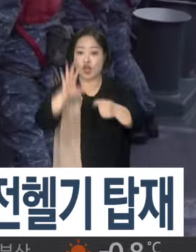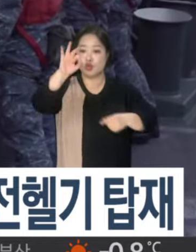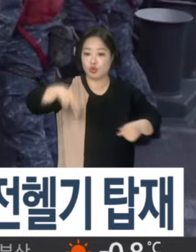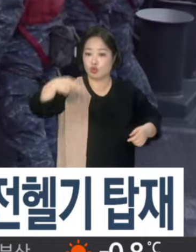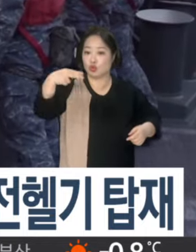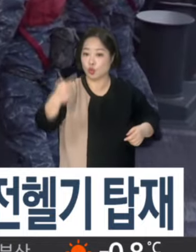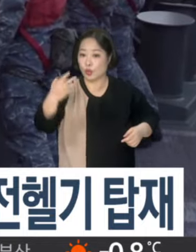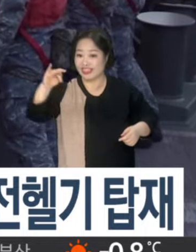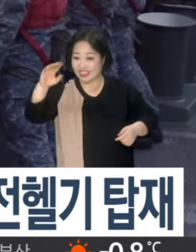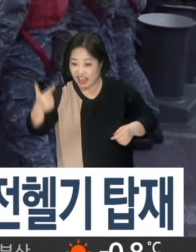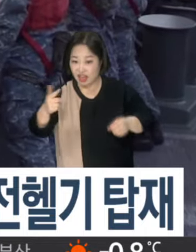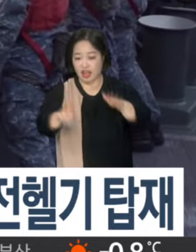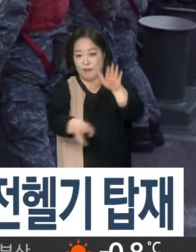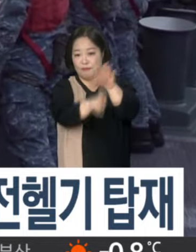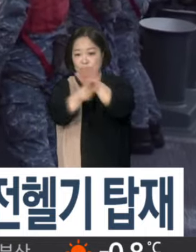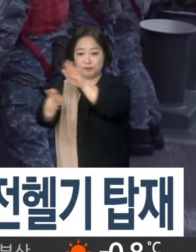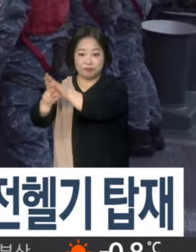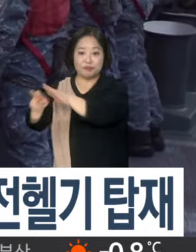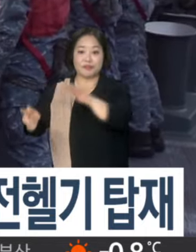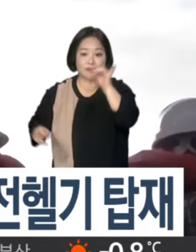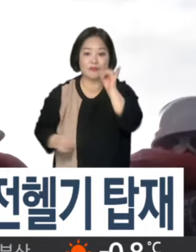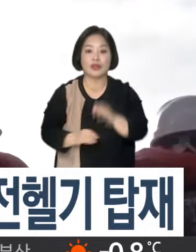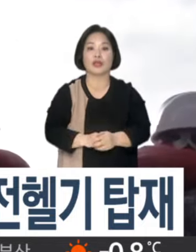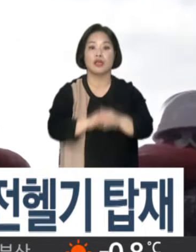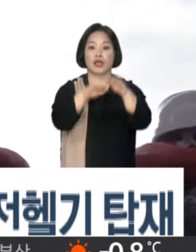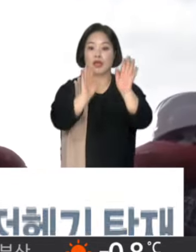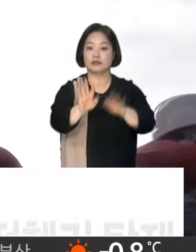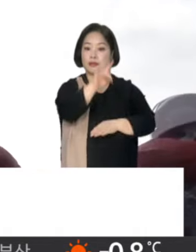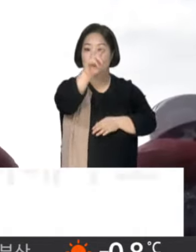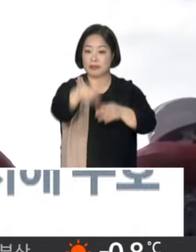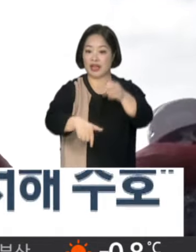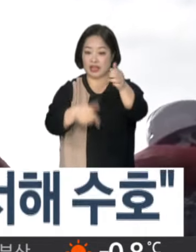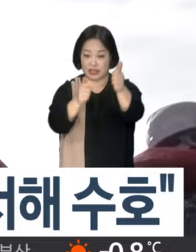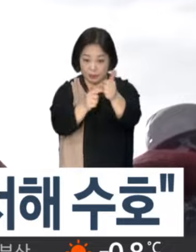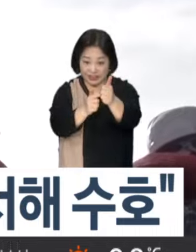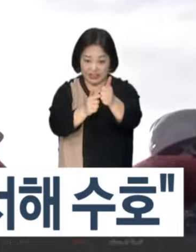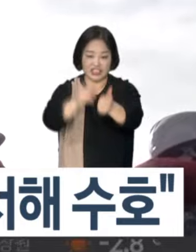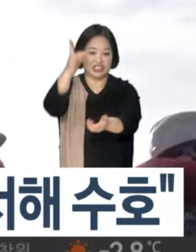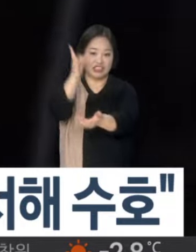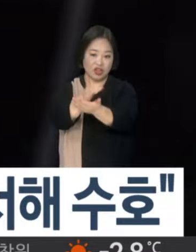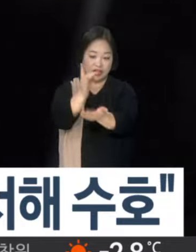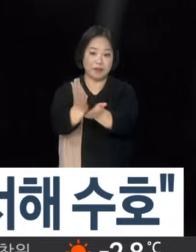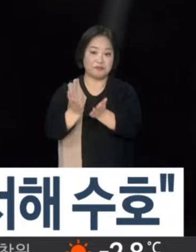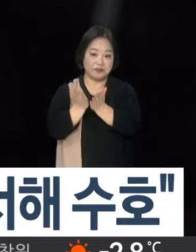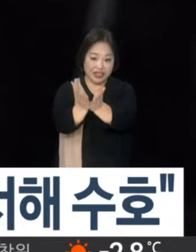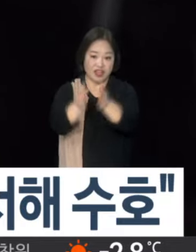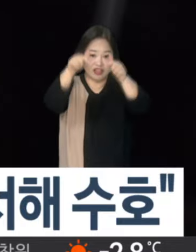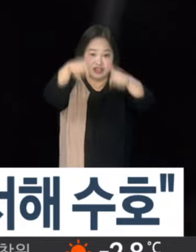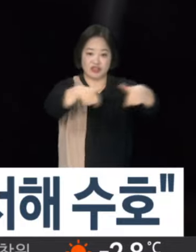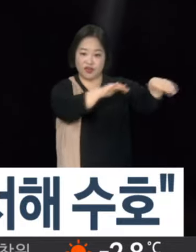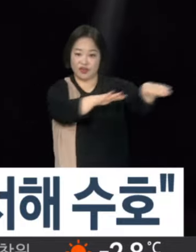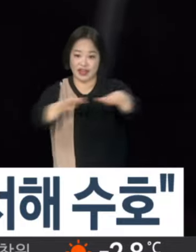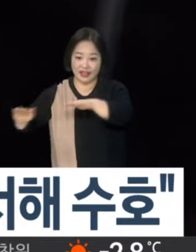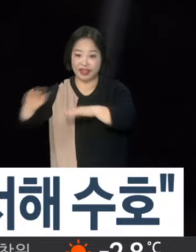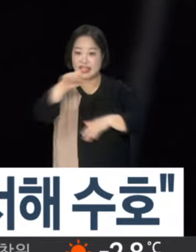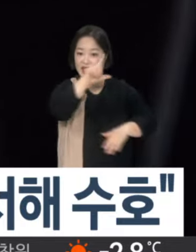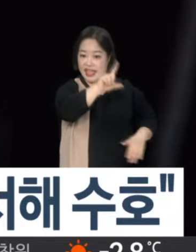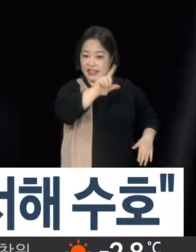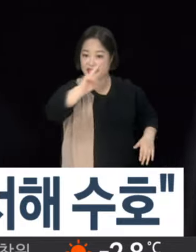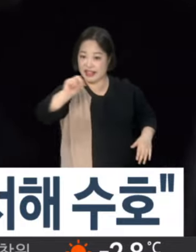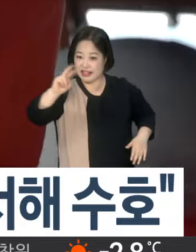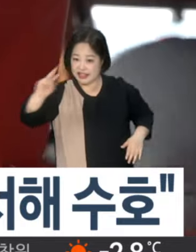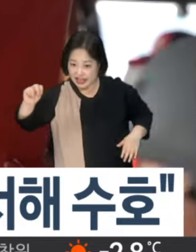실어 대응 능력을 크게 강화했습니다. 박중령은 더 강력해진 천안함에서 서해와 NLL을 굳건히